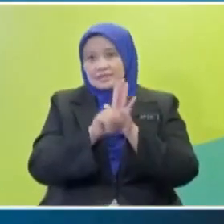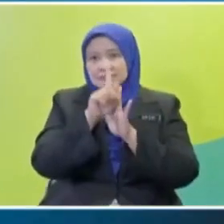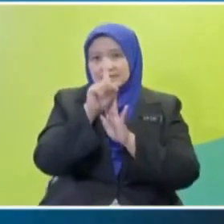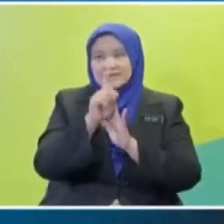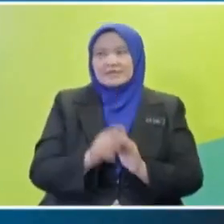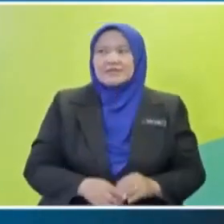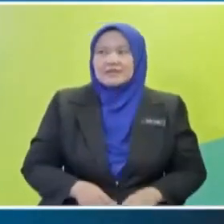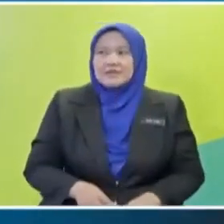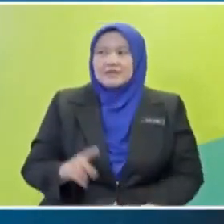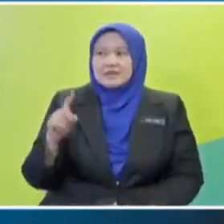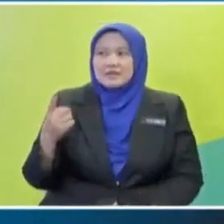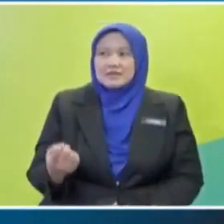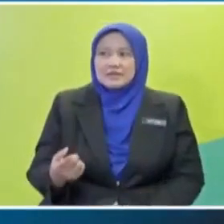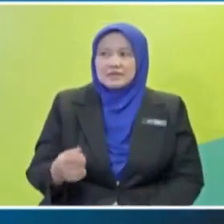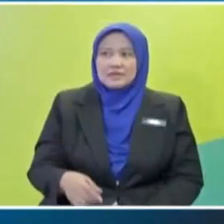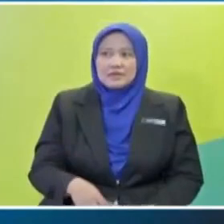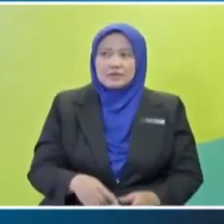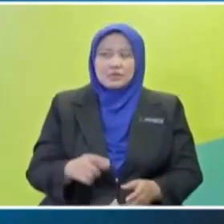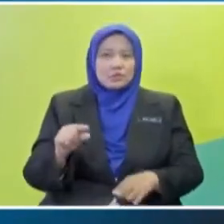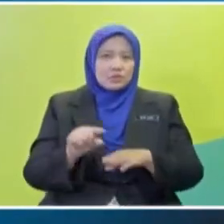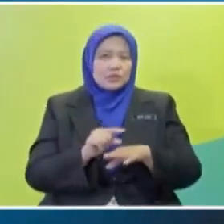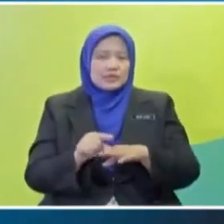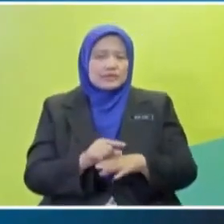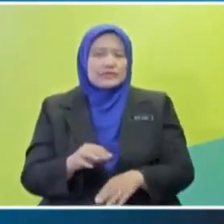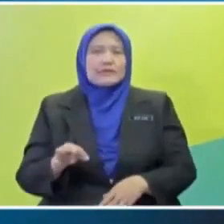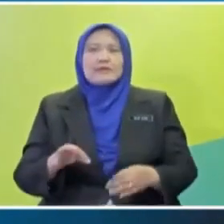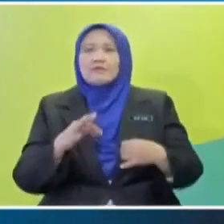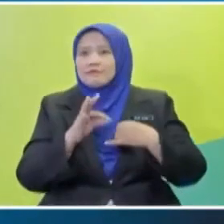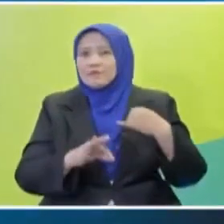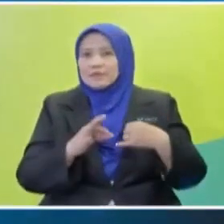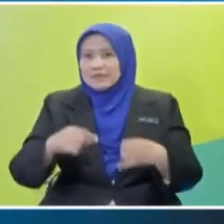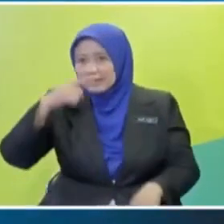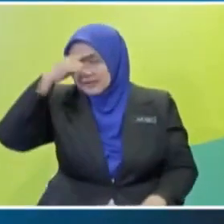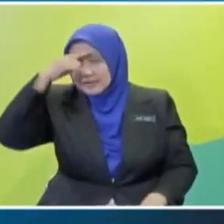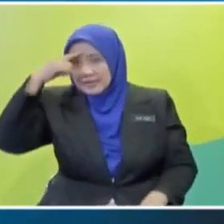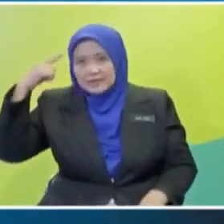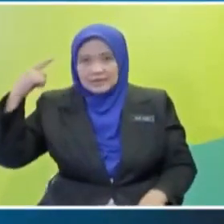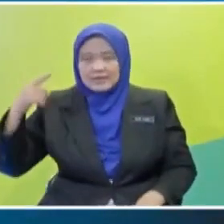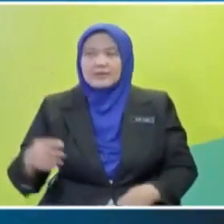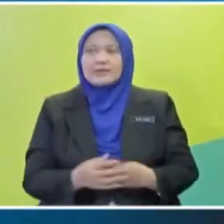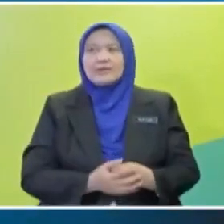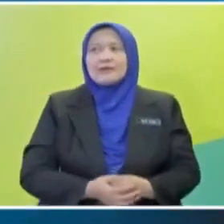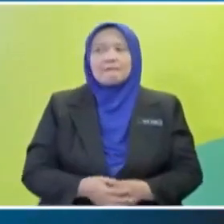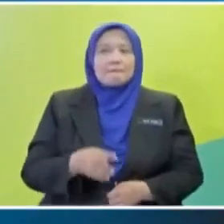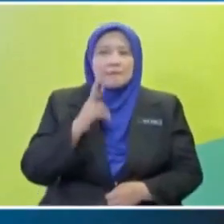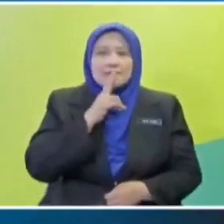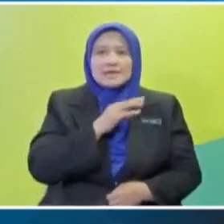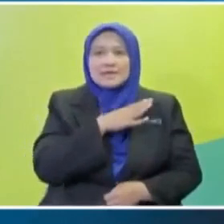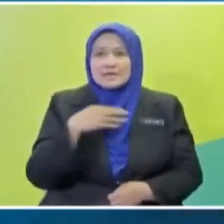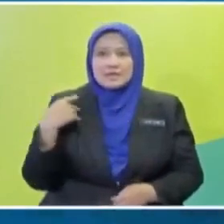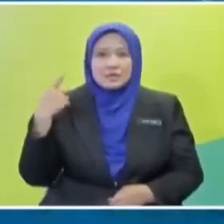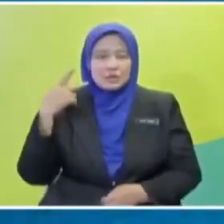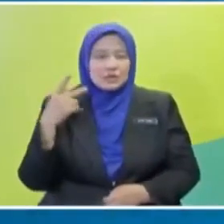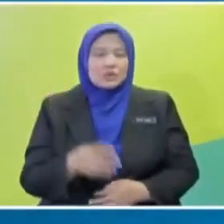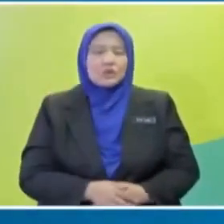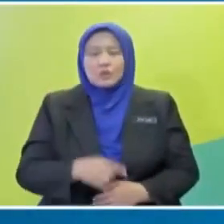Okey, saya hanya gunakan filamen merah, hitam dan juga kuning. Okey, filamen untuk 1 meter ialah 90 sen. Okey, kita perlu